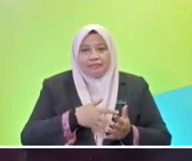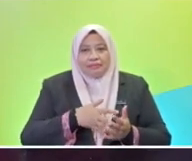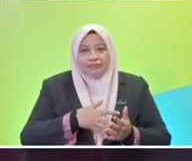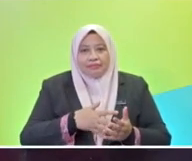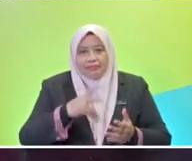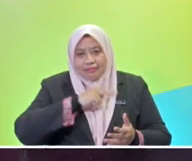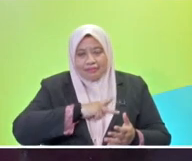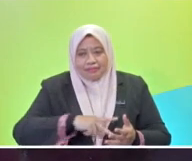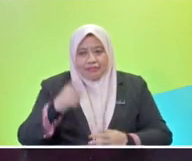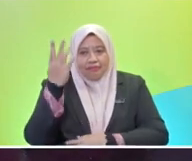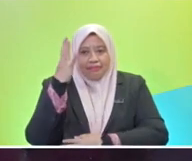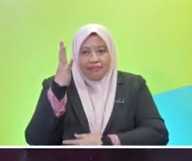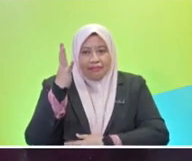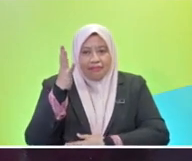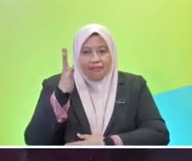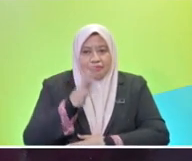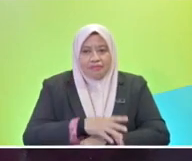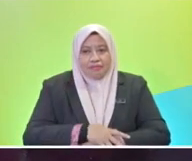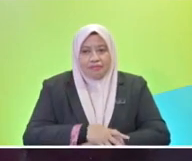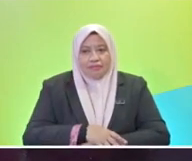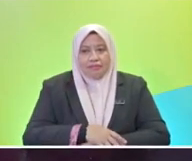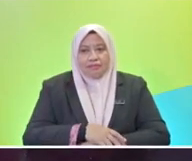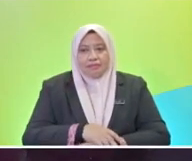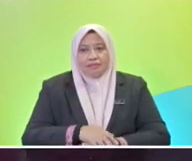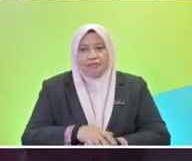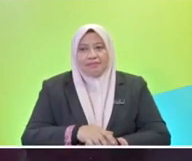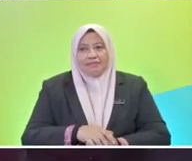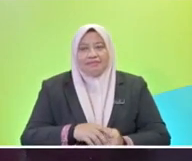dia? Iyalah, cikgu. Kesiannya pokok itu.